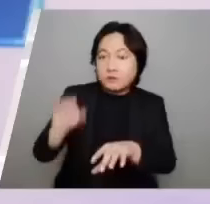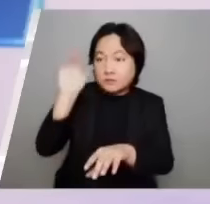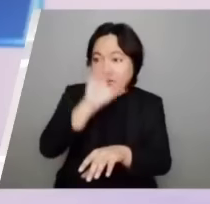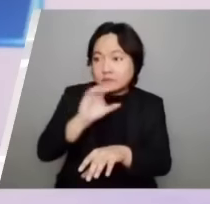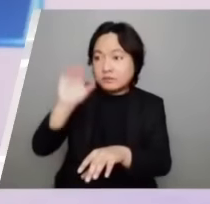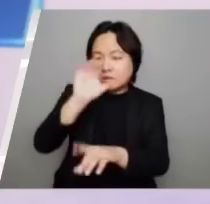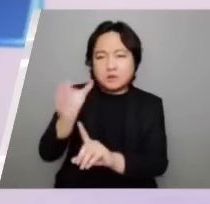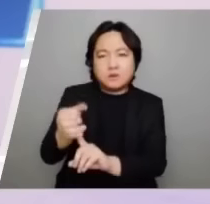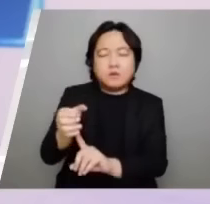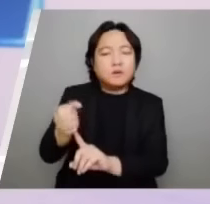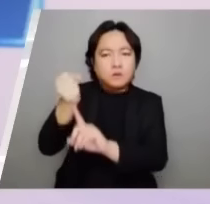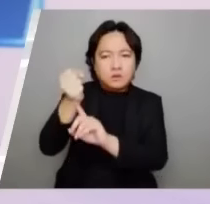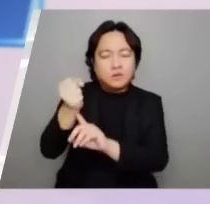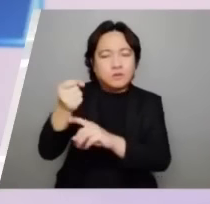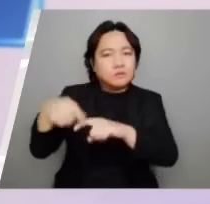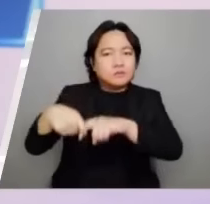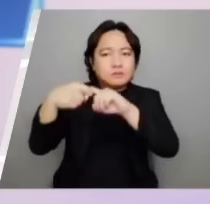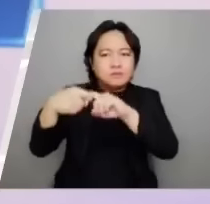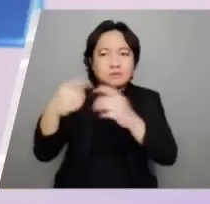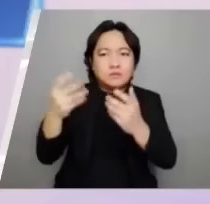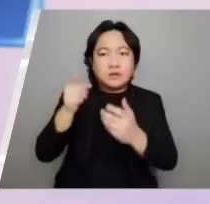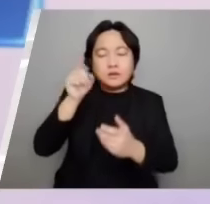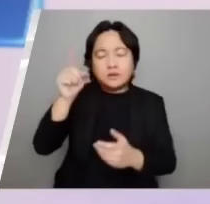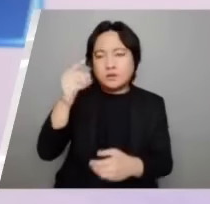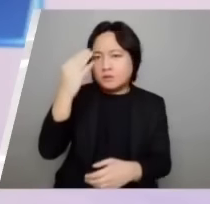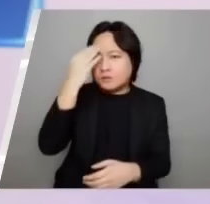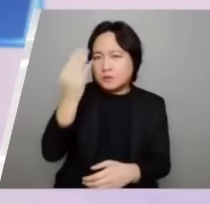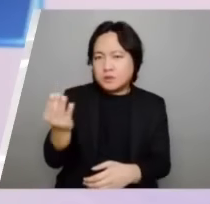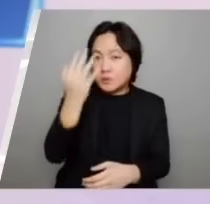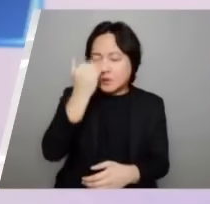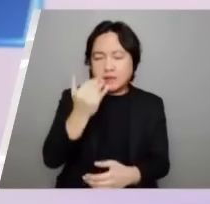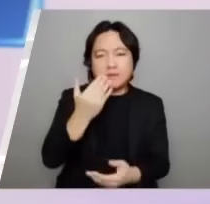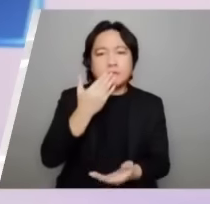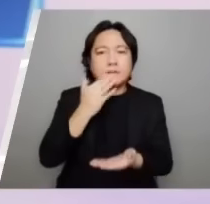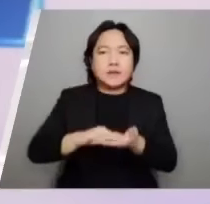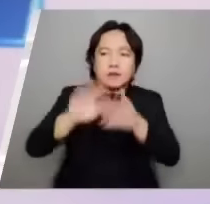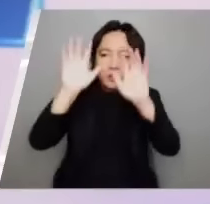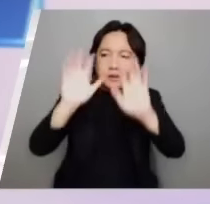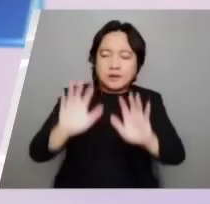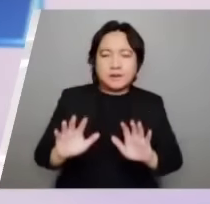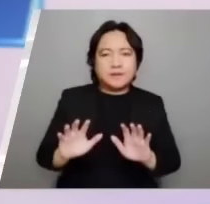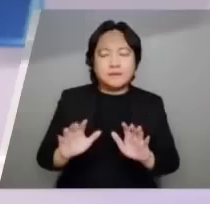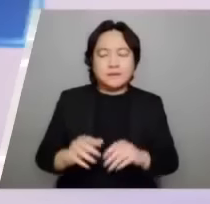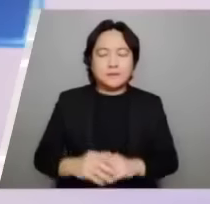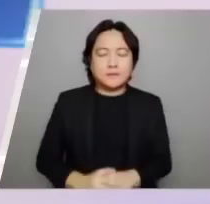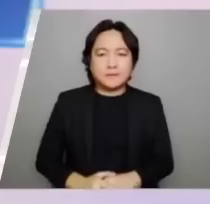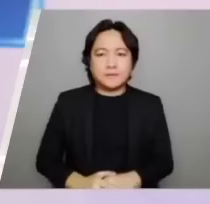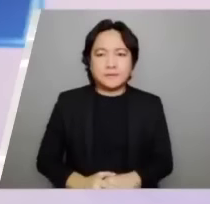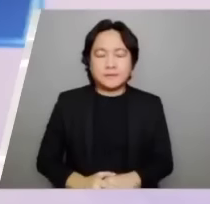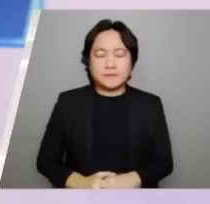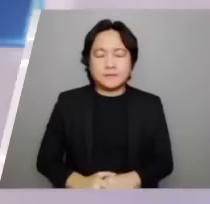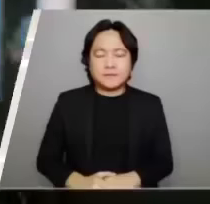Bulacan. Delikado pa raw kasi ito dahil sa masamang panahon. At mula sa Bulacan, saksila si Von